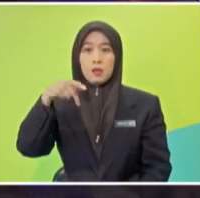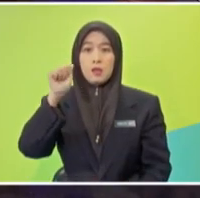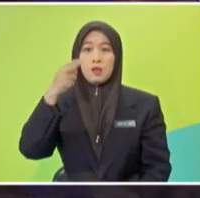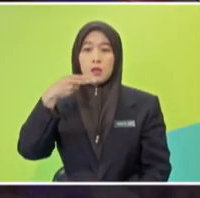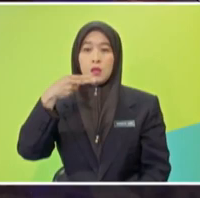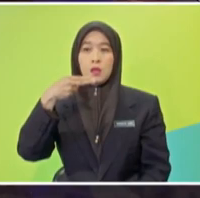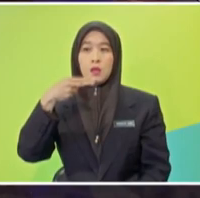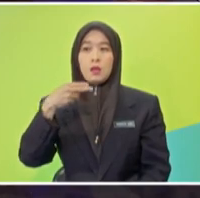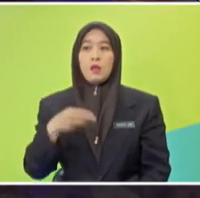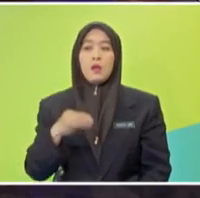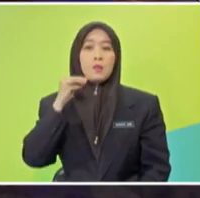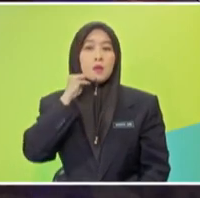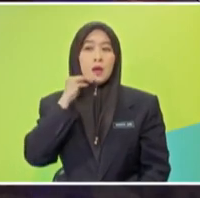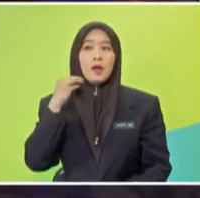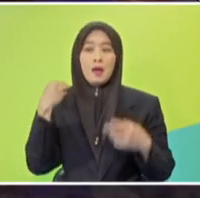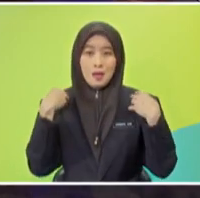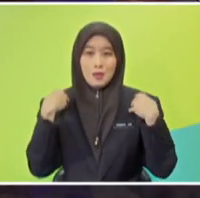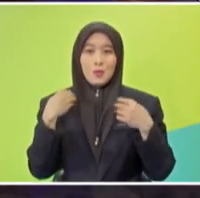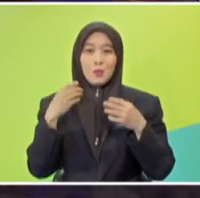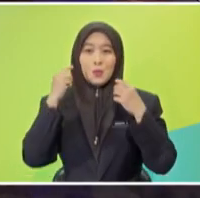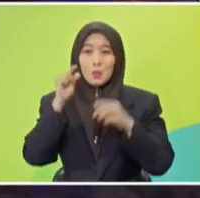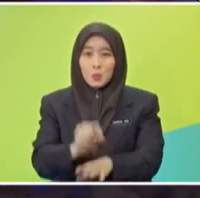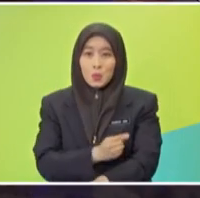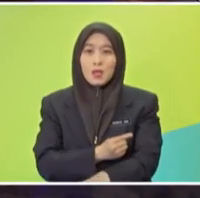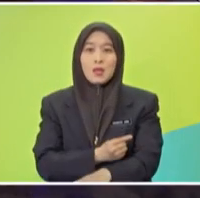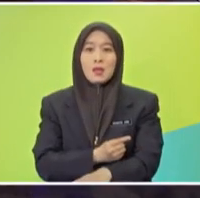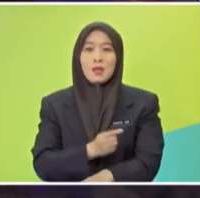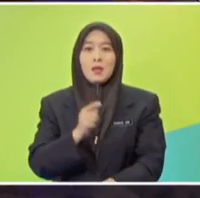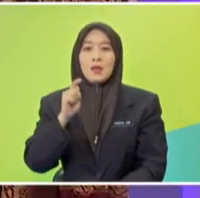sumpah di rumah ini